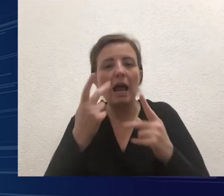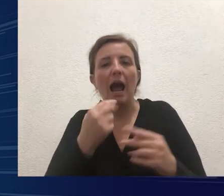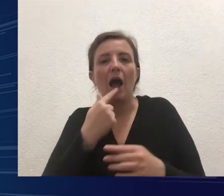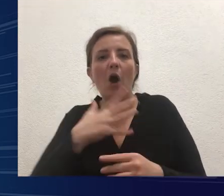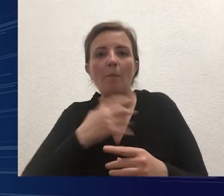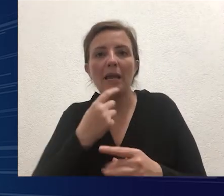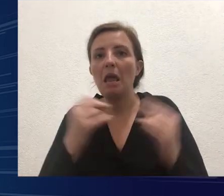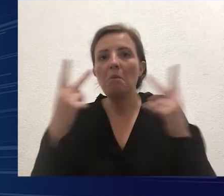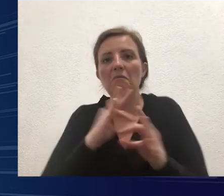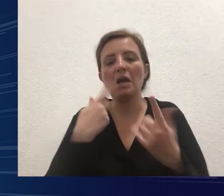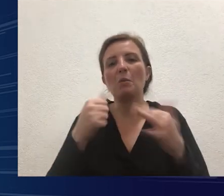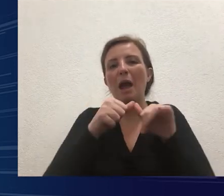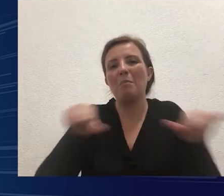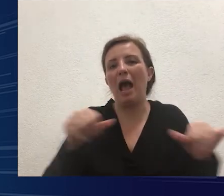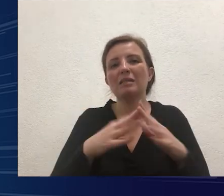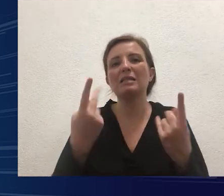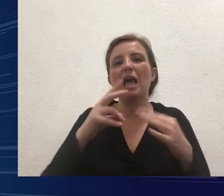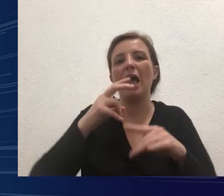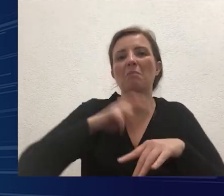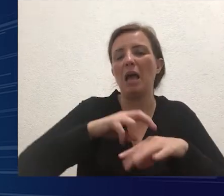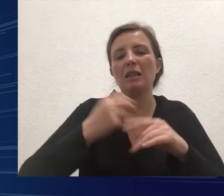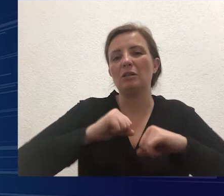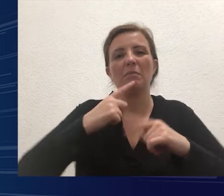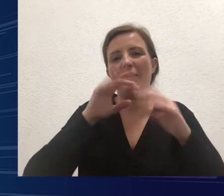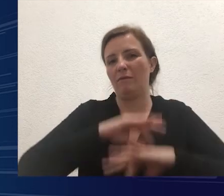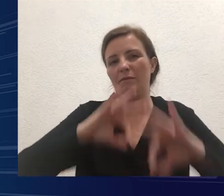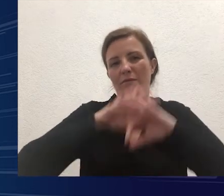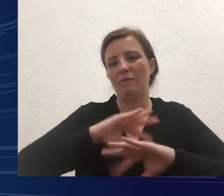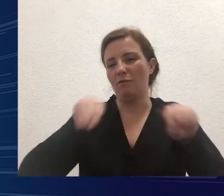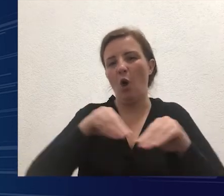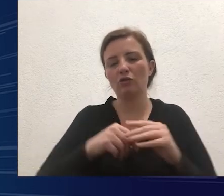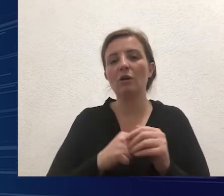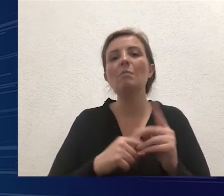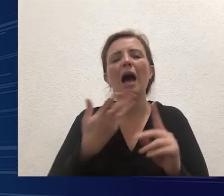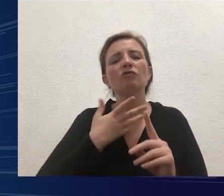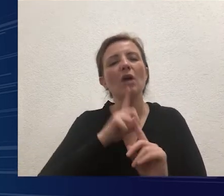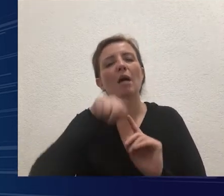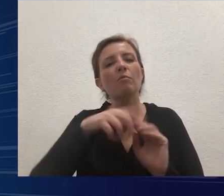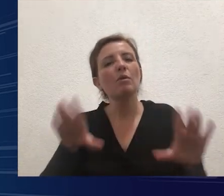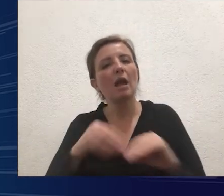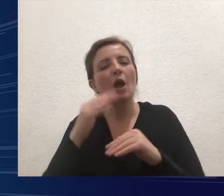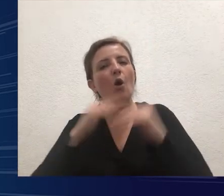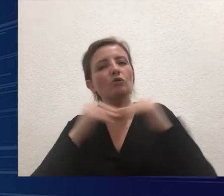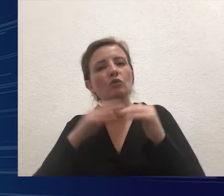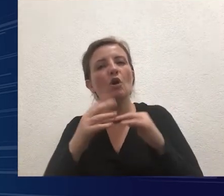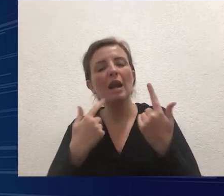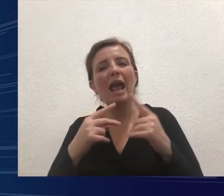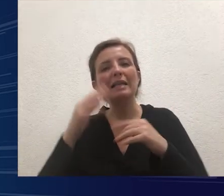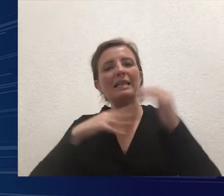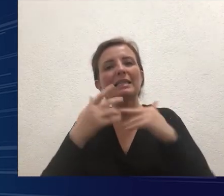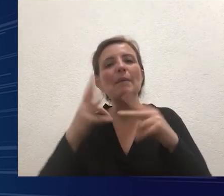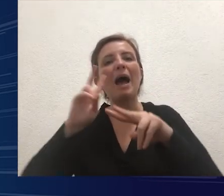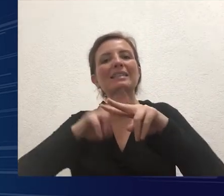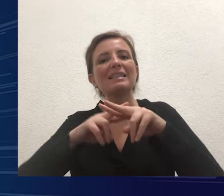realtà nulla hanno di medicalmente fondato ma ci sono anche le prime costruzioni di un